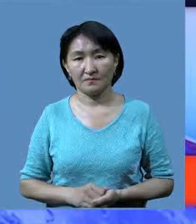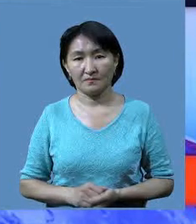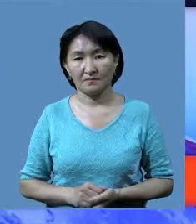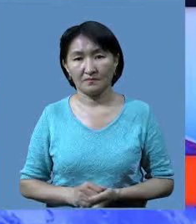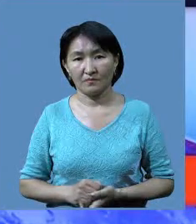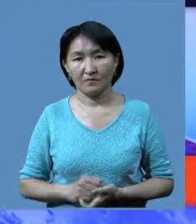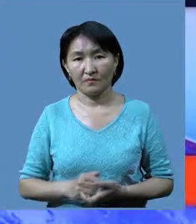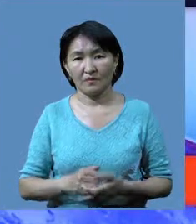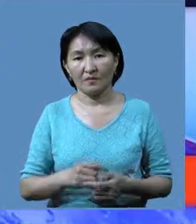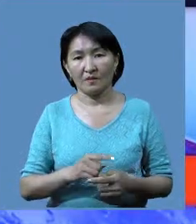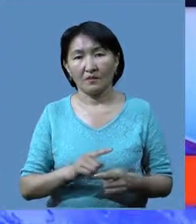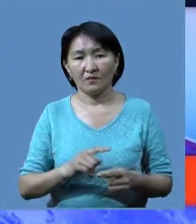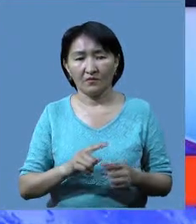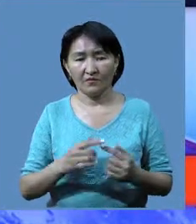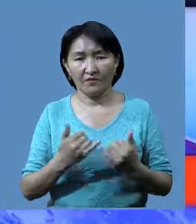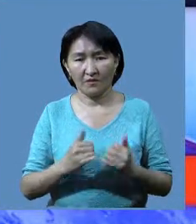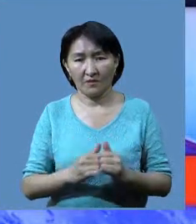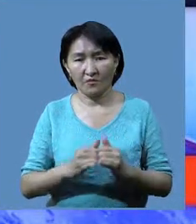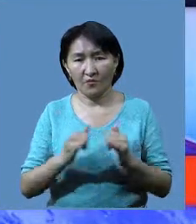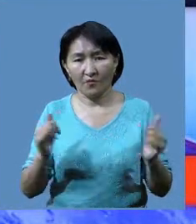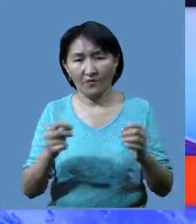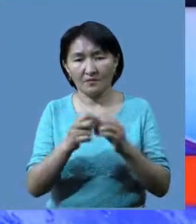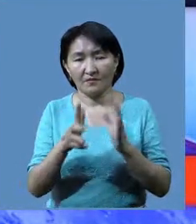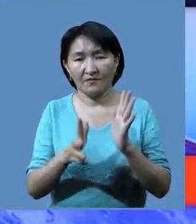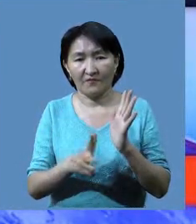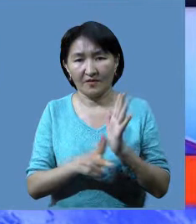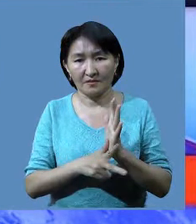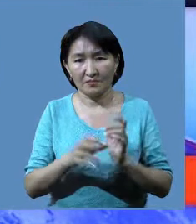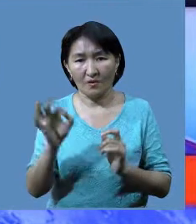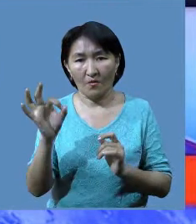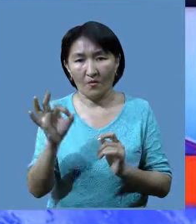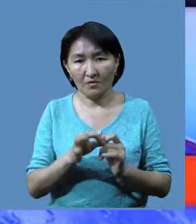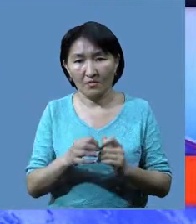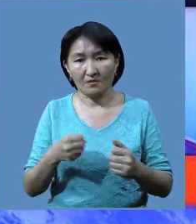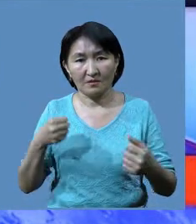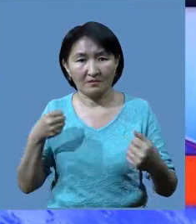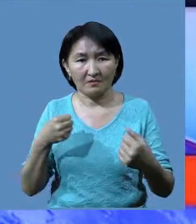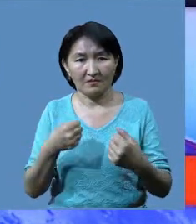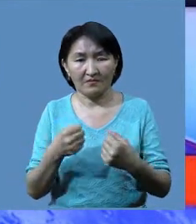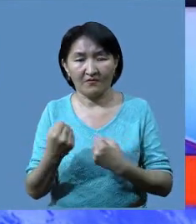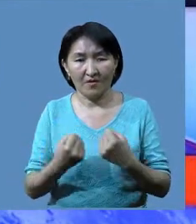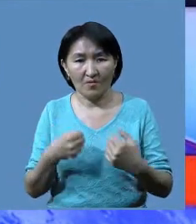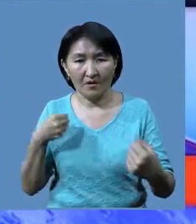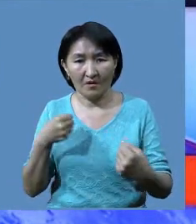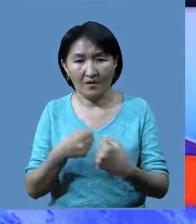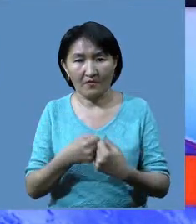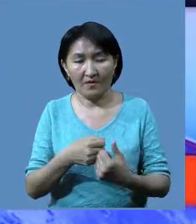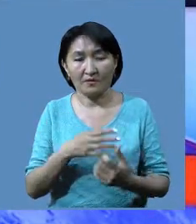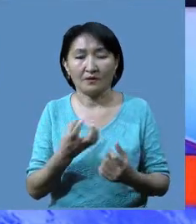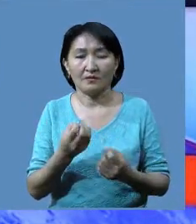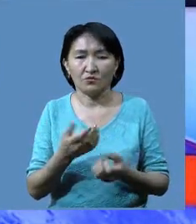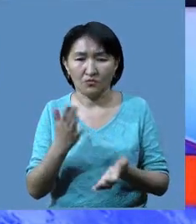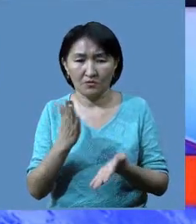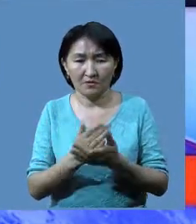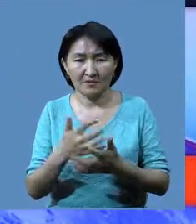Шаһарда жол-көлік оқиғалары 18%-ға өскен. Сонымен қатар топпен жасалатын қылмыс көлемі де 22%-ға артып отыр.